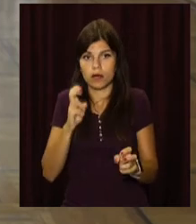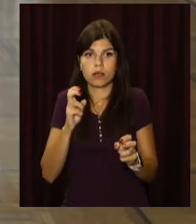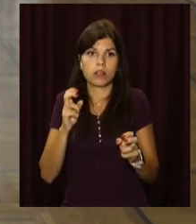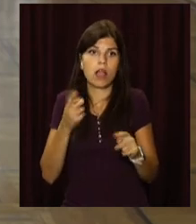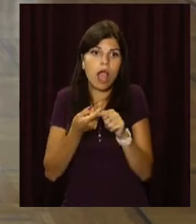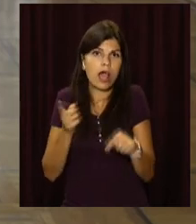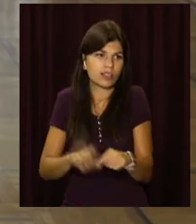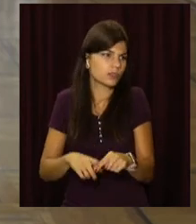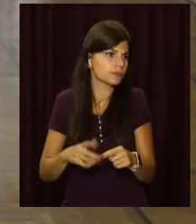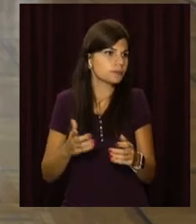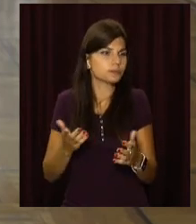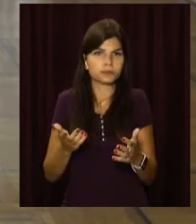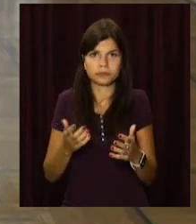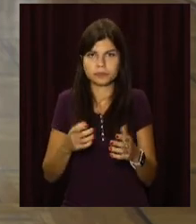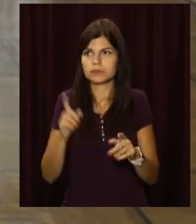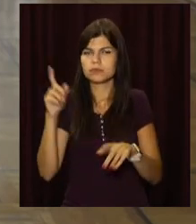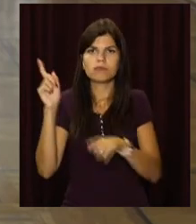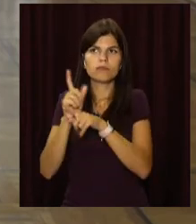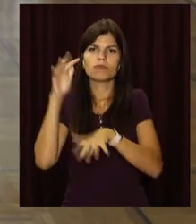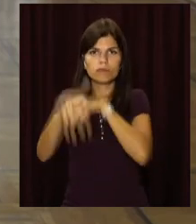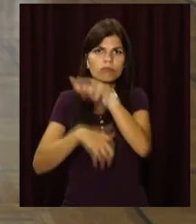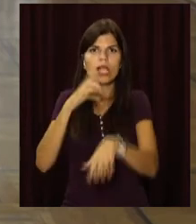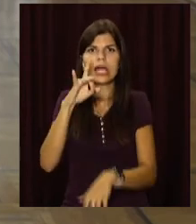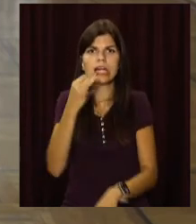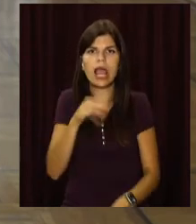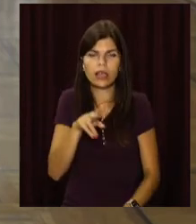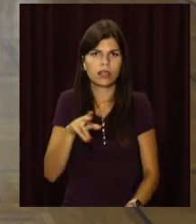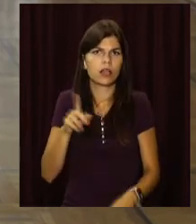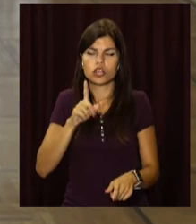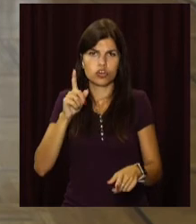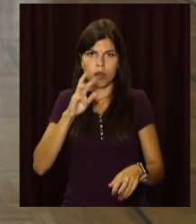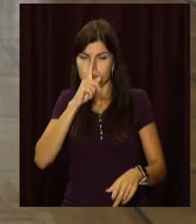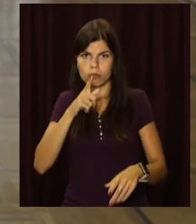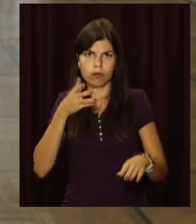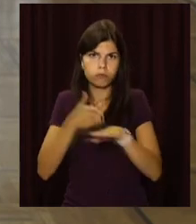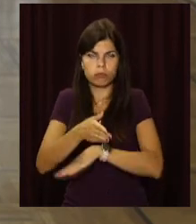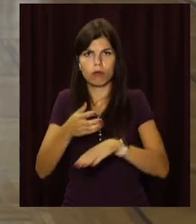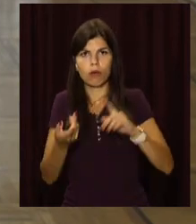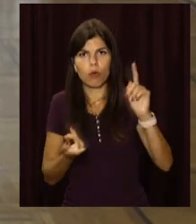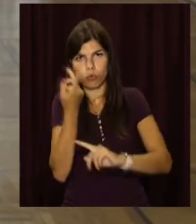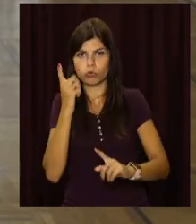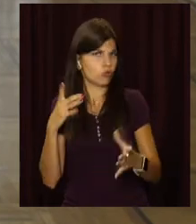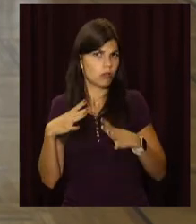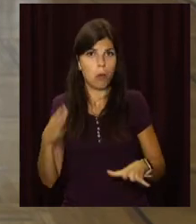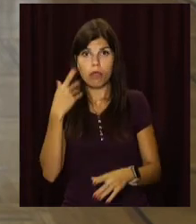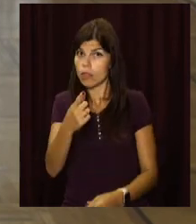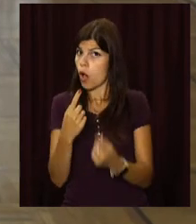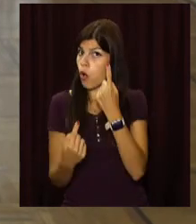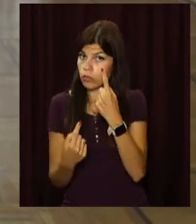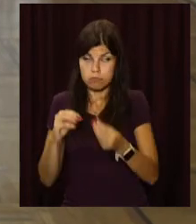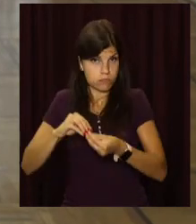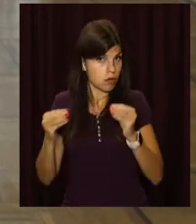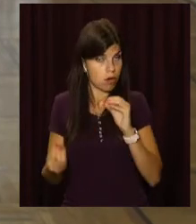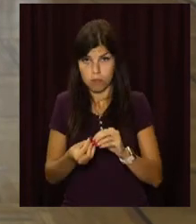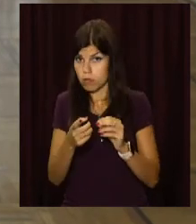избегать вот эти вот рейдерские захваты и все остальное. То есть, когда ты один, то на сегодняшний